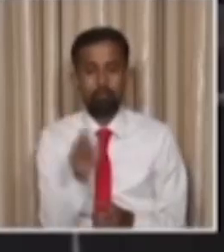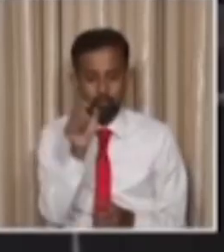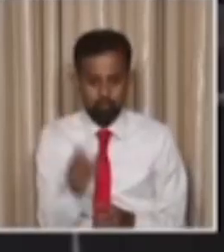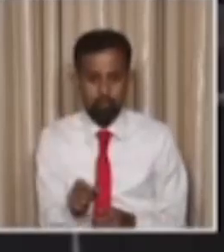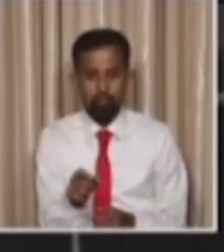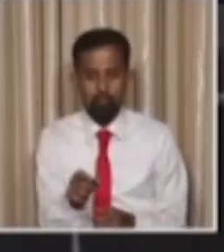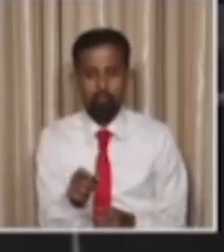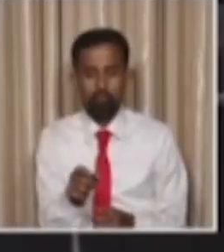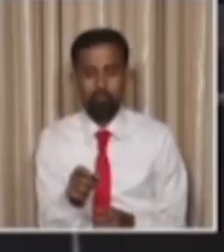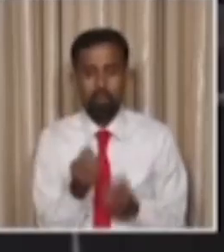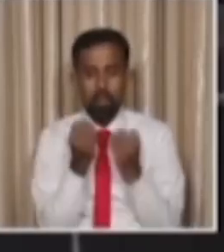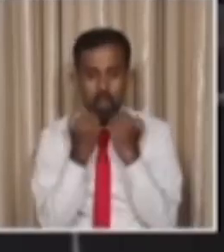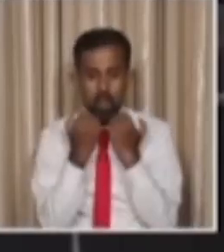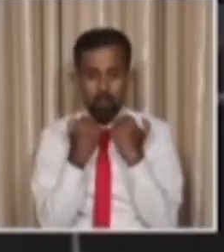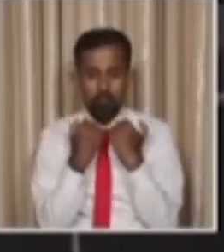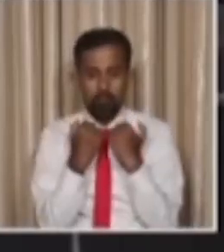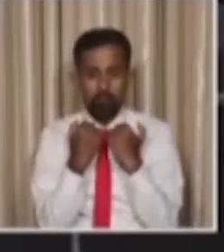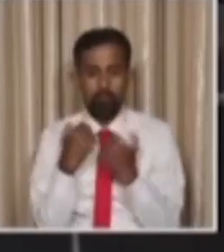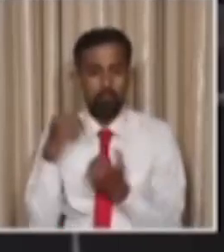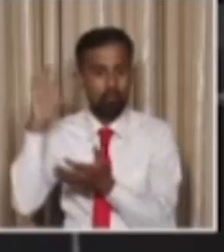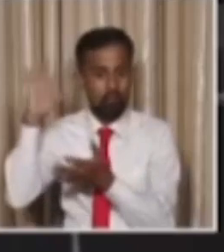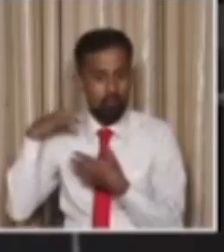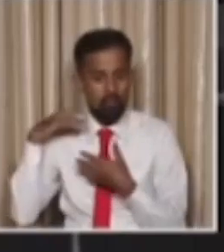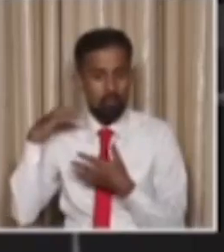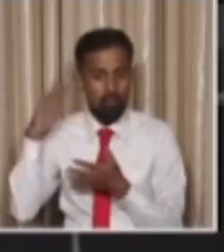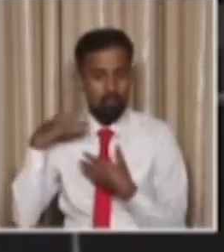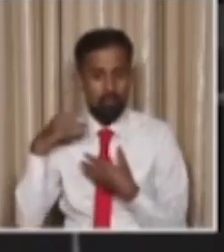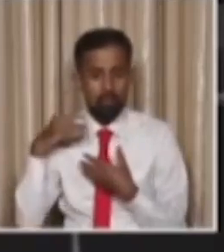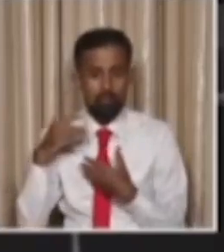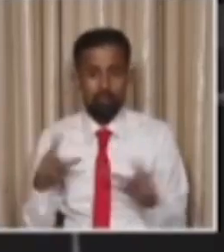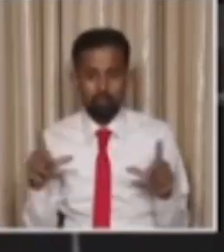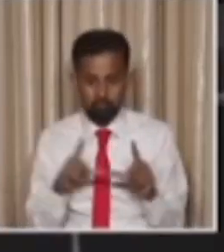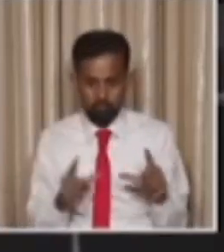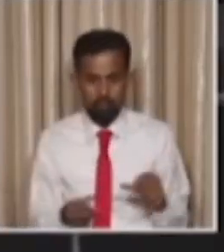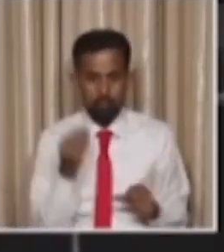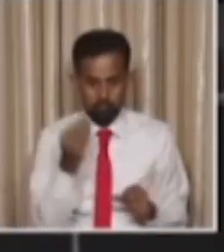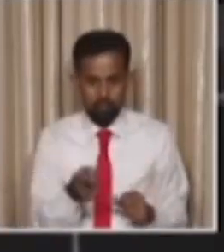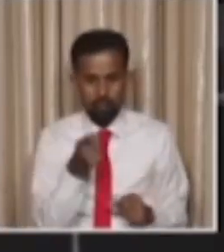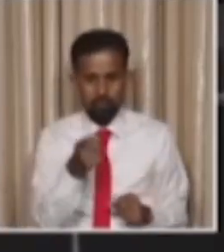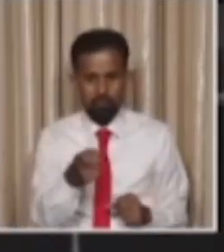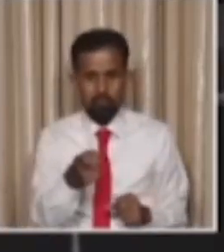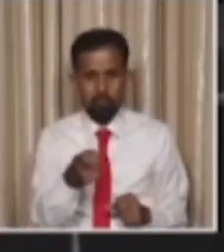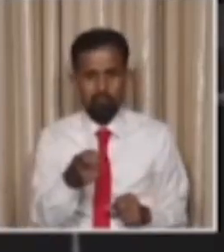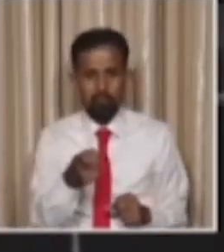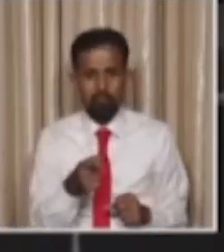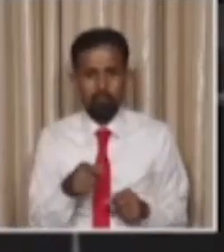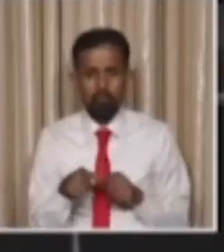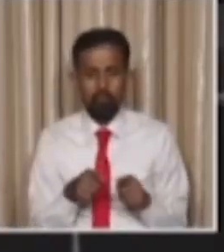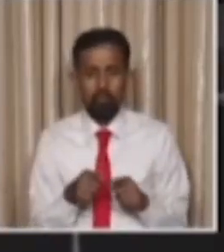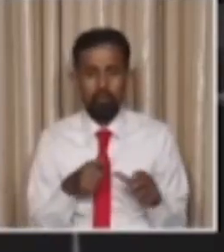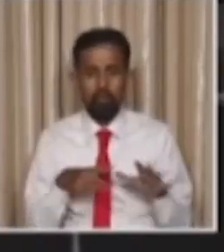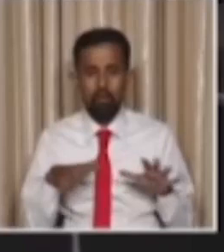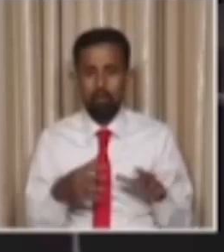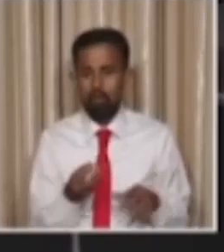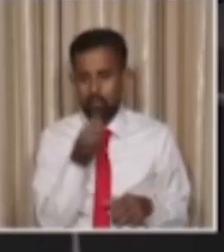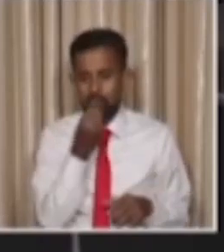ඔබතුමාලා බඩඉරිඟු ආනයනය කිරීම සඳහා යම් අවසරයක් දීලා තියෙනවද? ඒ වගේම මේ සත්ව